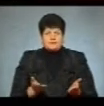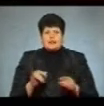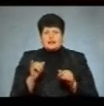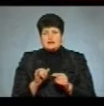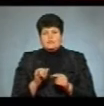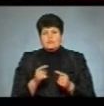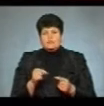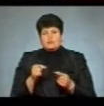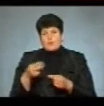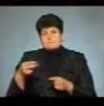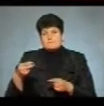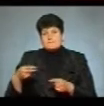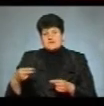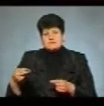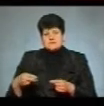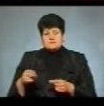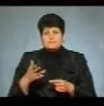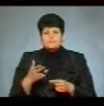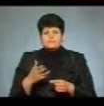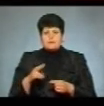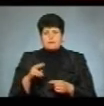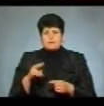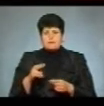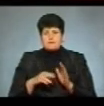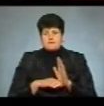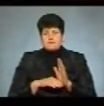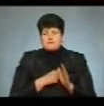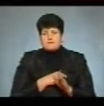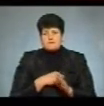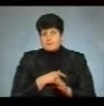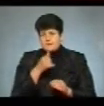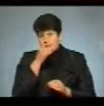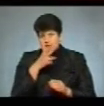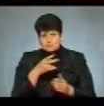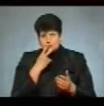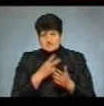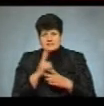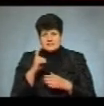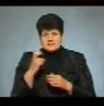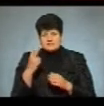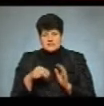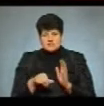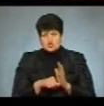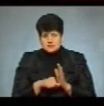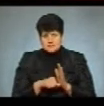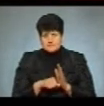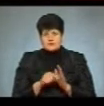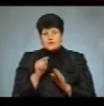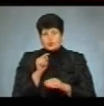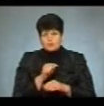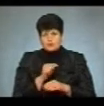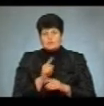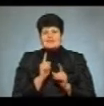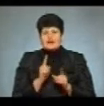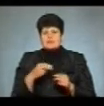відповідно, підписів парламентарів, відповідно, я думаю, що не зможуть вони продемонструвати 226. Тому, відповідно,